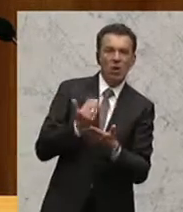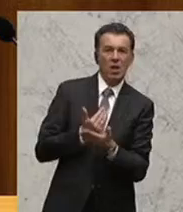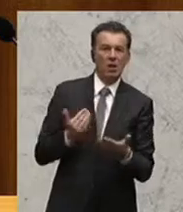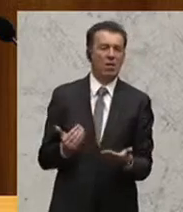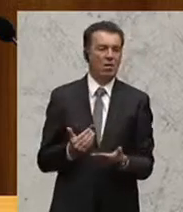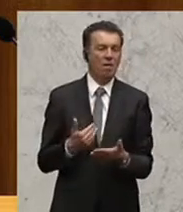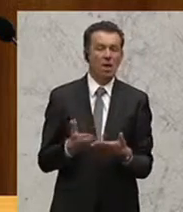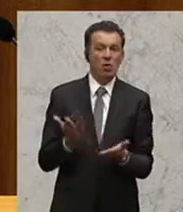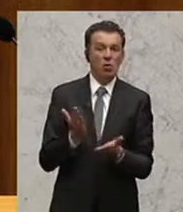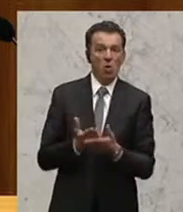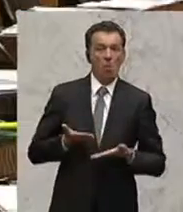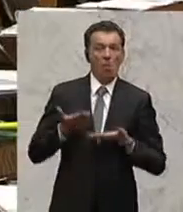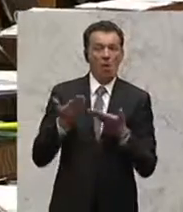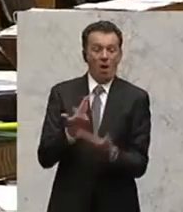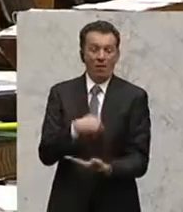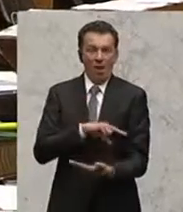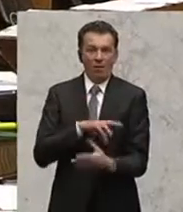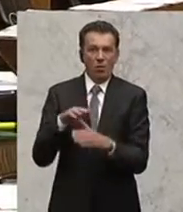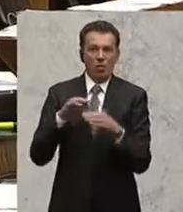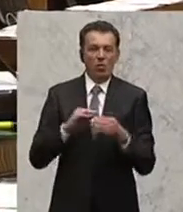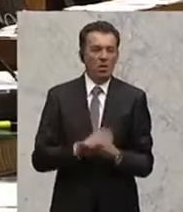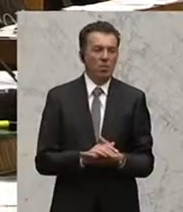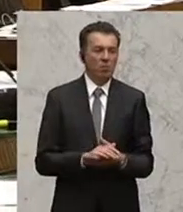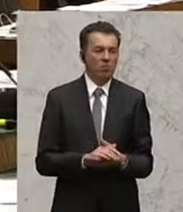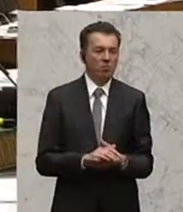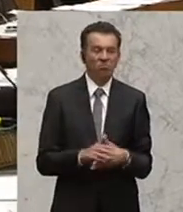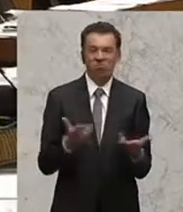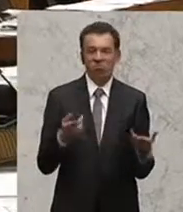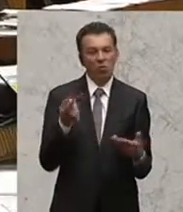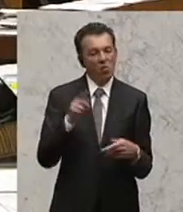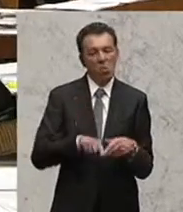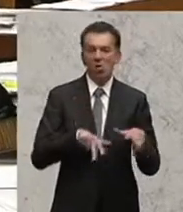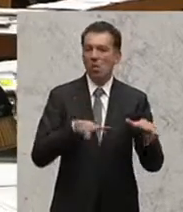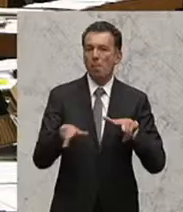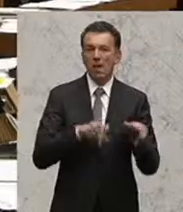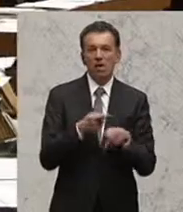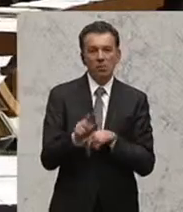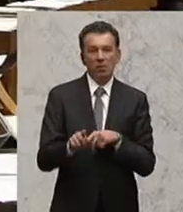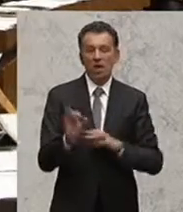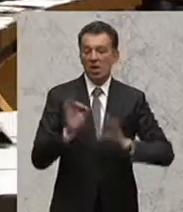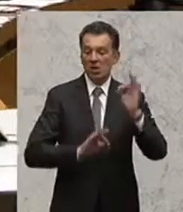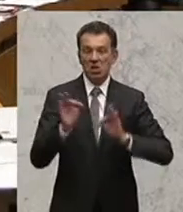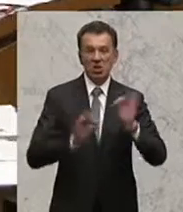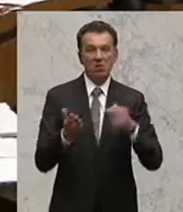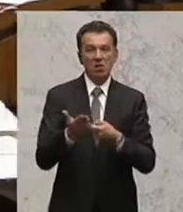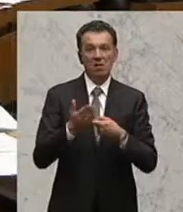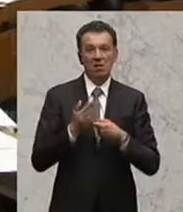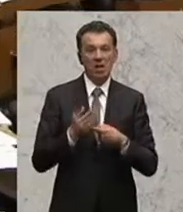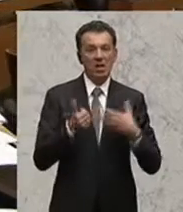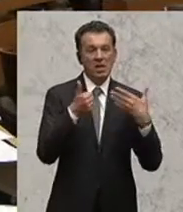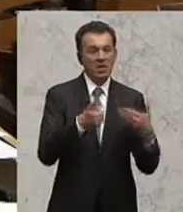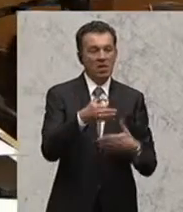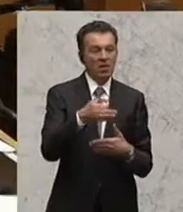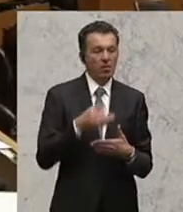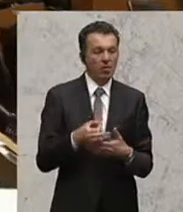hier bereit war einzugehen. Ein klassischer Managementfehler, und die Statistik zeigt uns auch, dass 60%